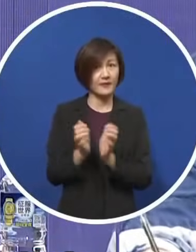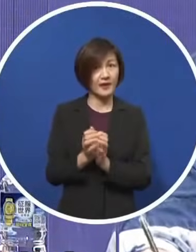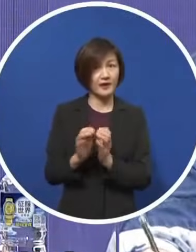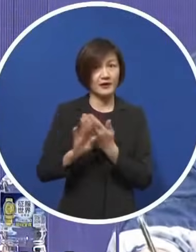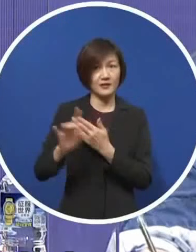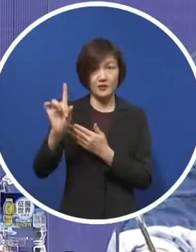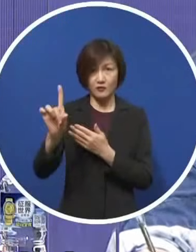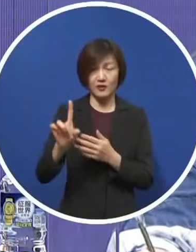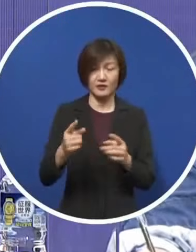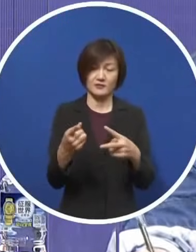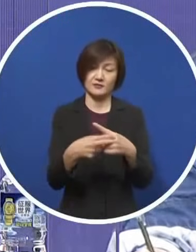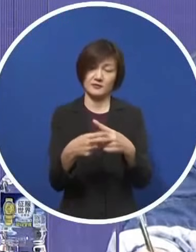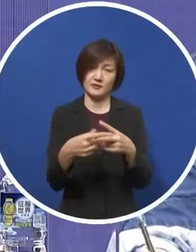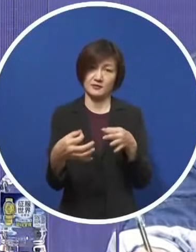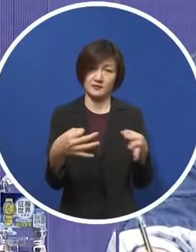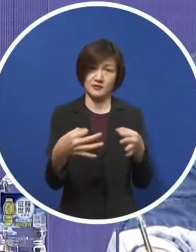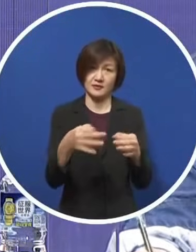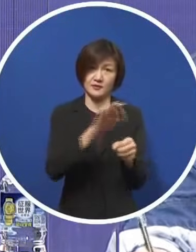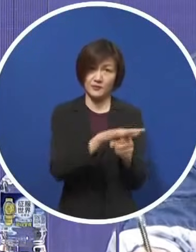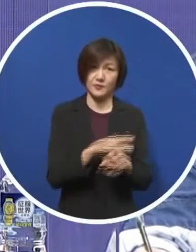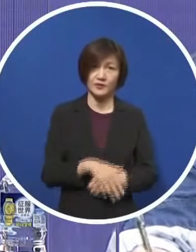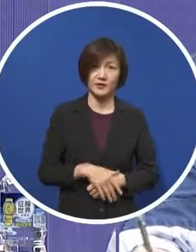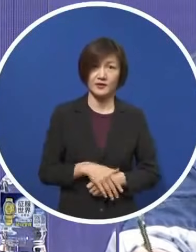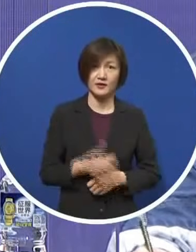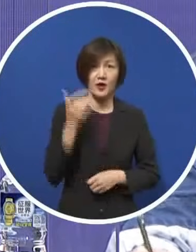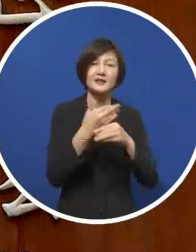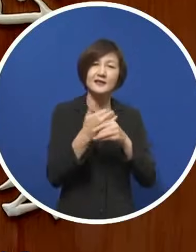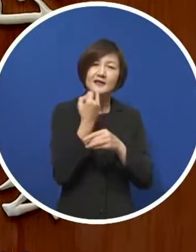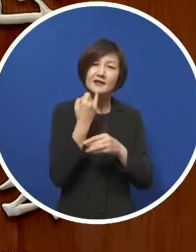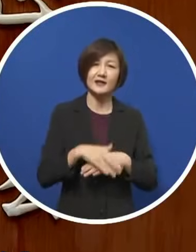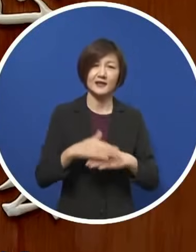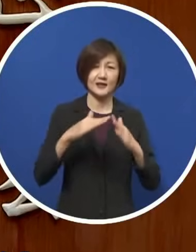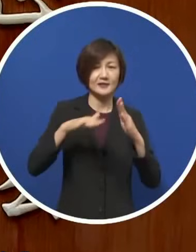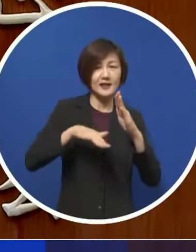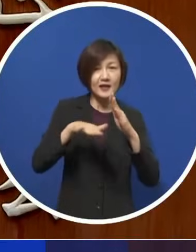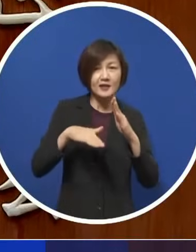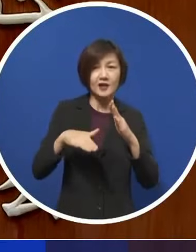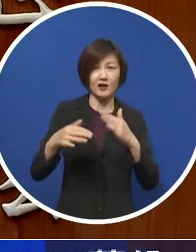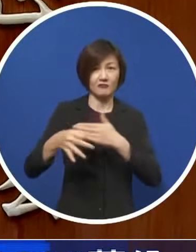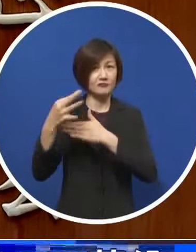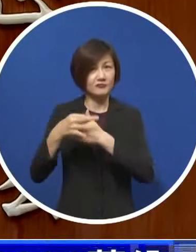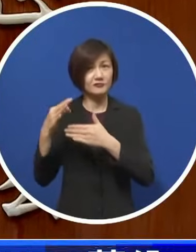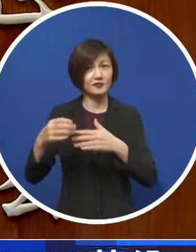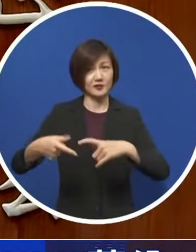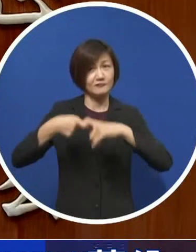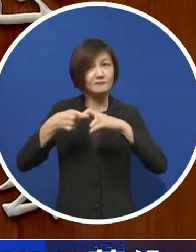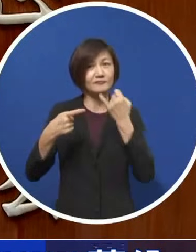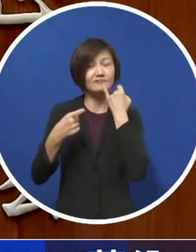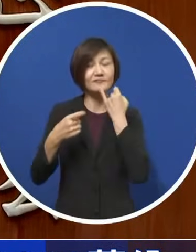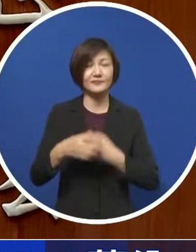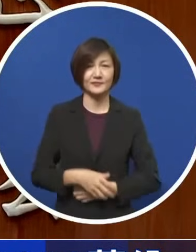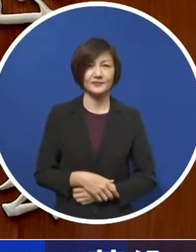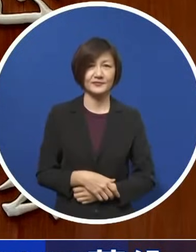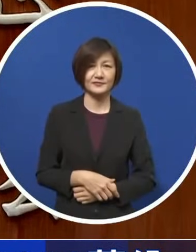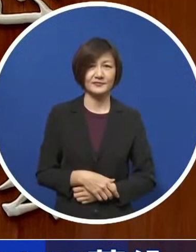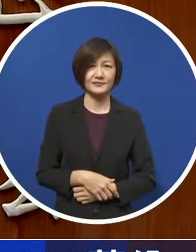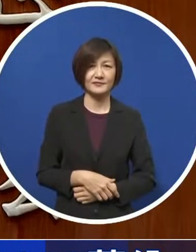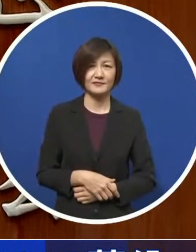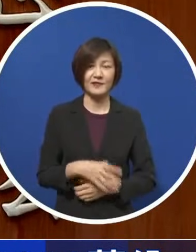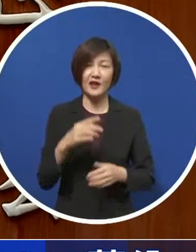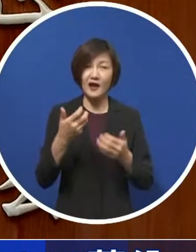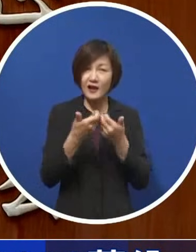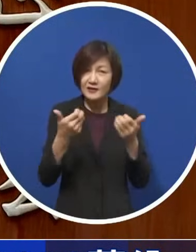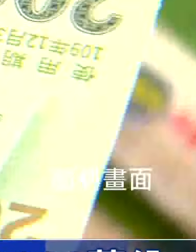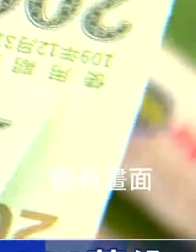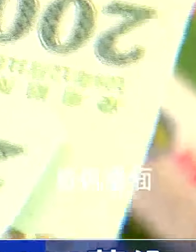助小商家设置使用电子支付系统。 额度加码强化数位助小商家，是振兴五倍券有别于